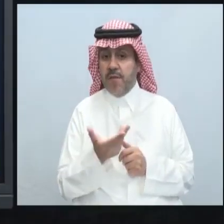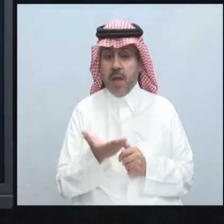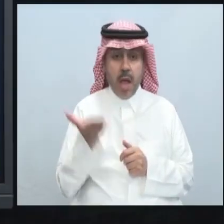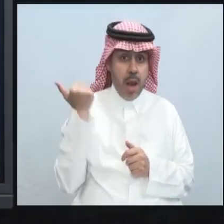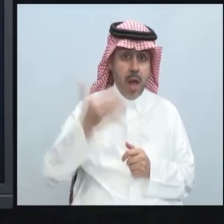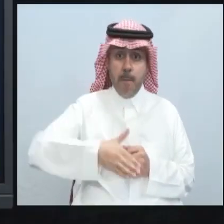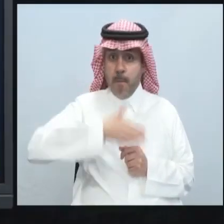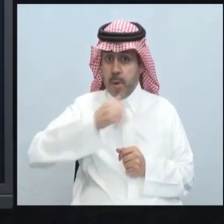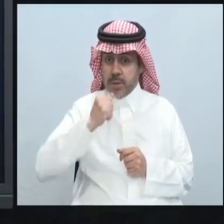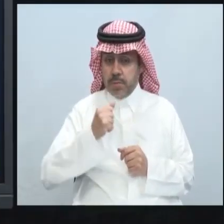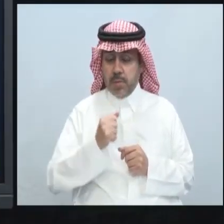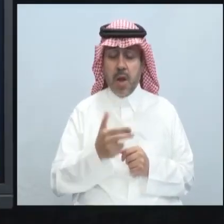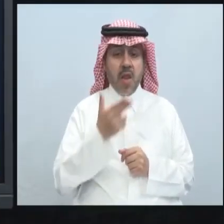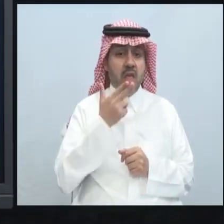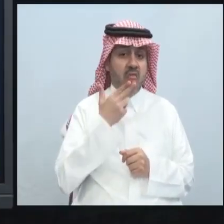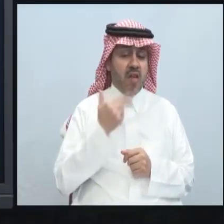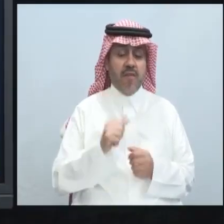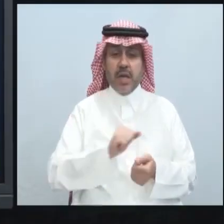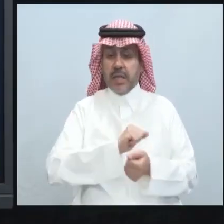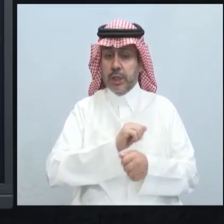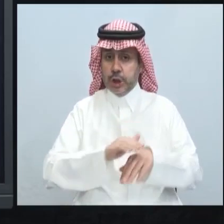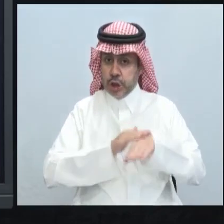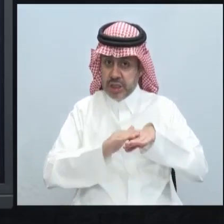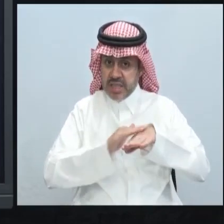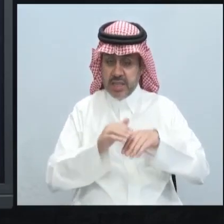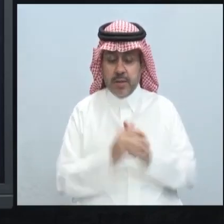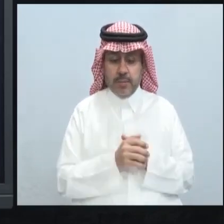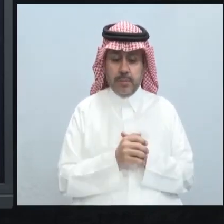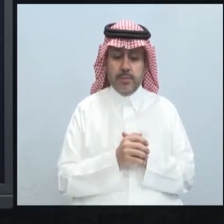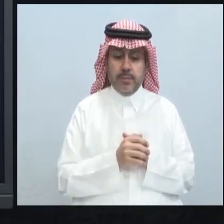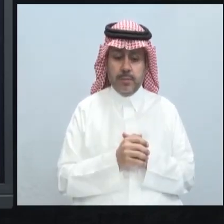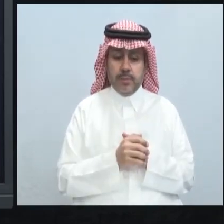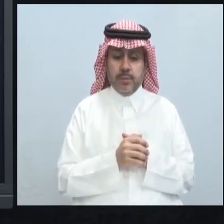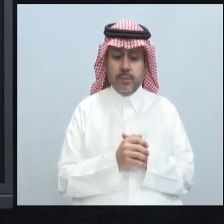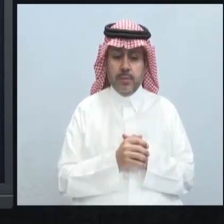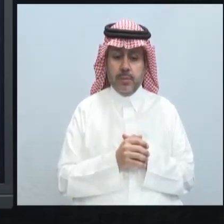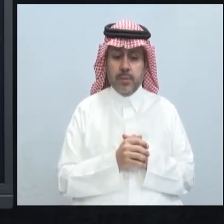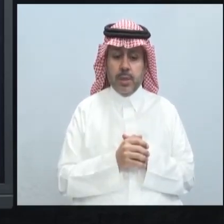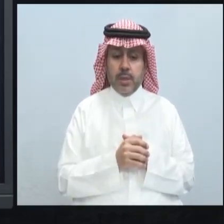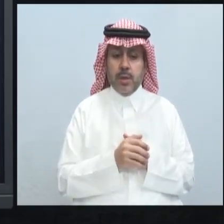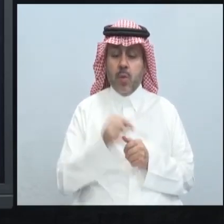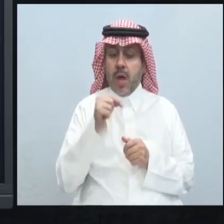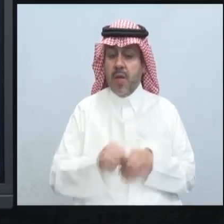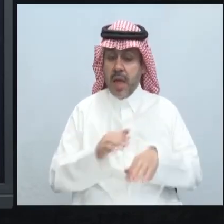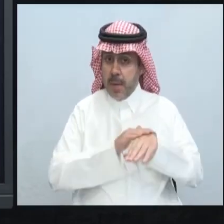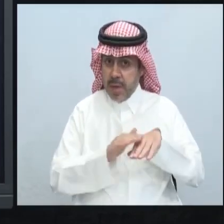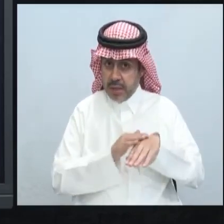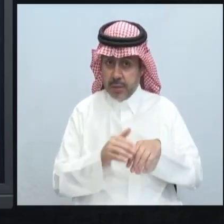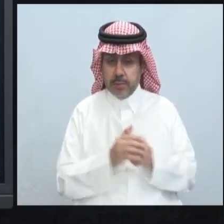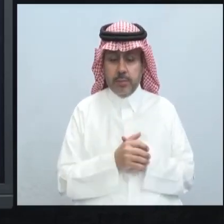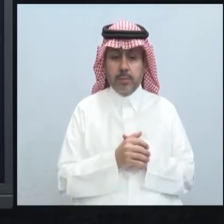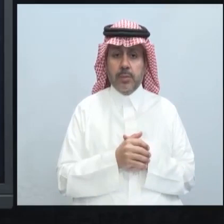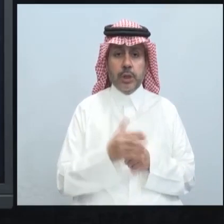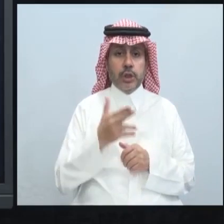صلى الله عليه وسلم يهتم بنظافه مادام مدنه وهذا البدن وهذا الجسد